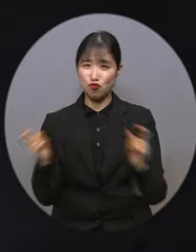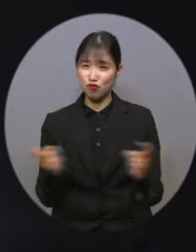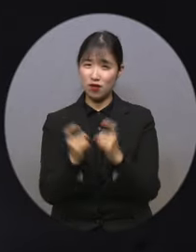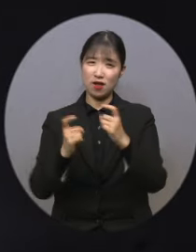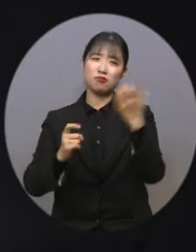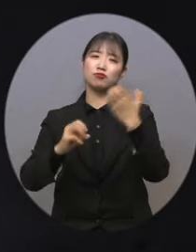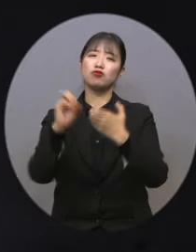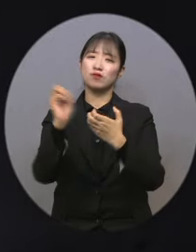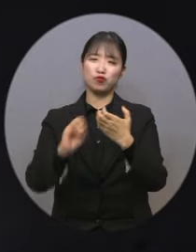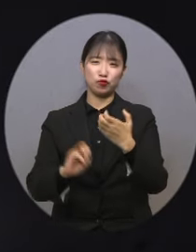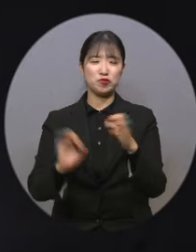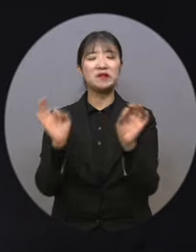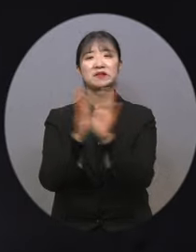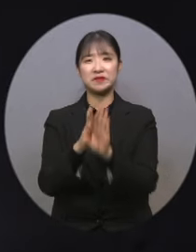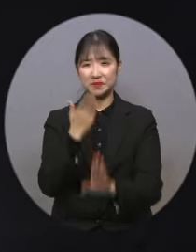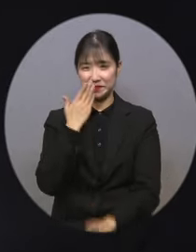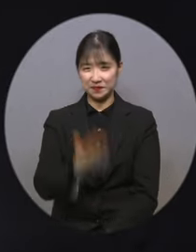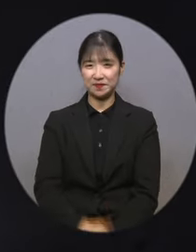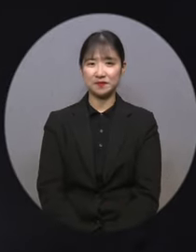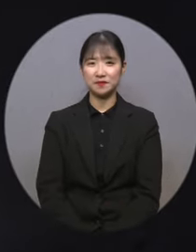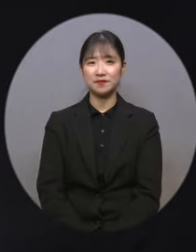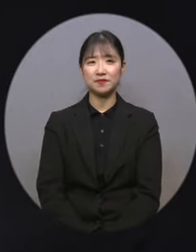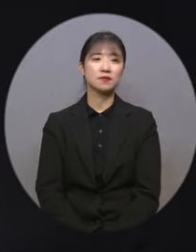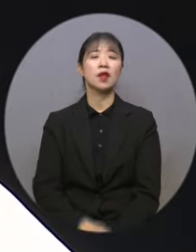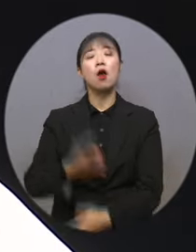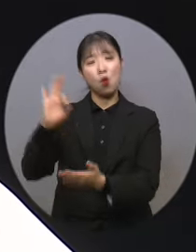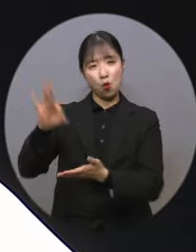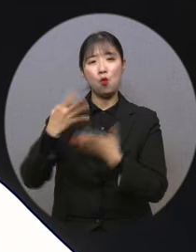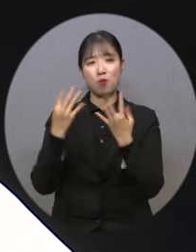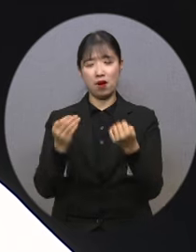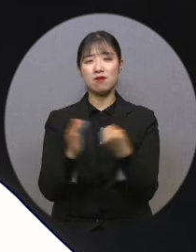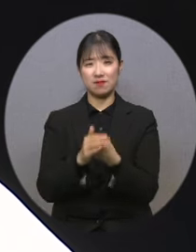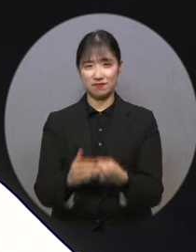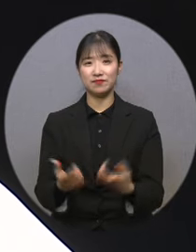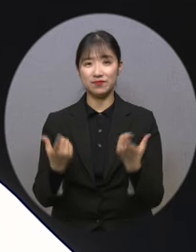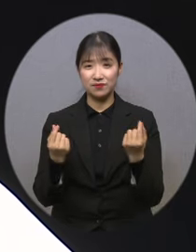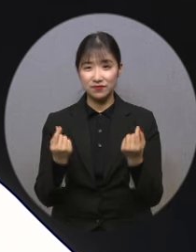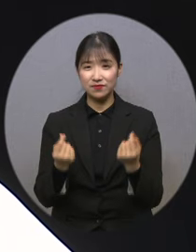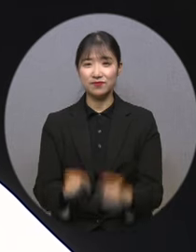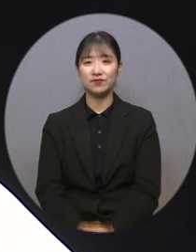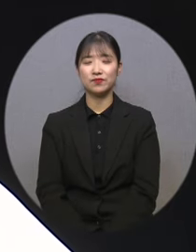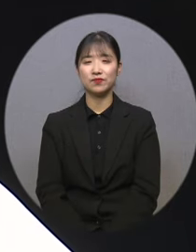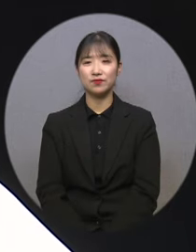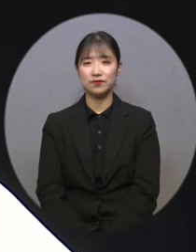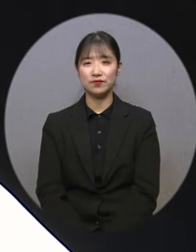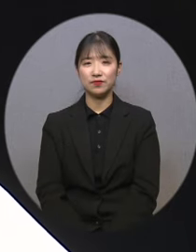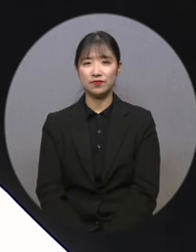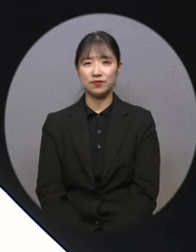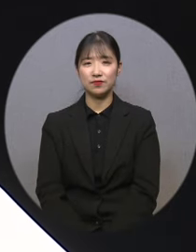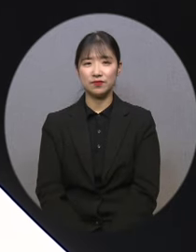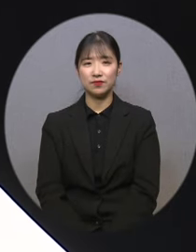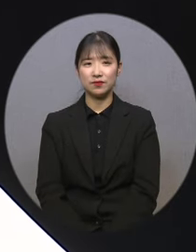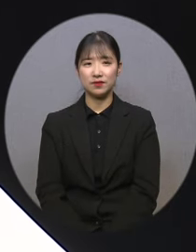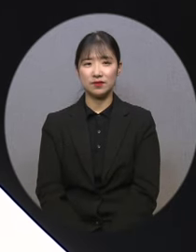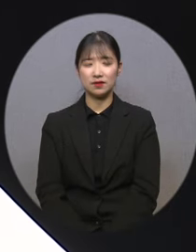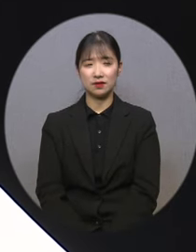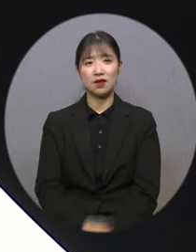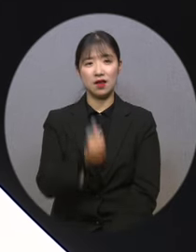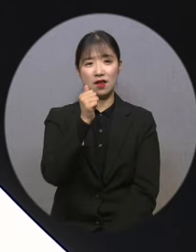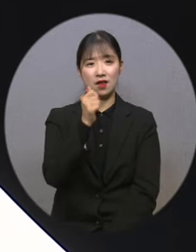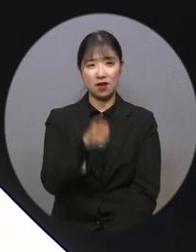없어요 돈이 많이 들어오니까 배당금이 돌아오니까 그렇겠죠 제가